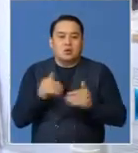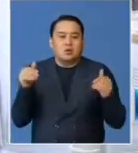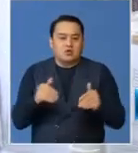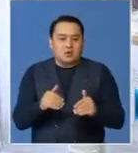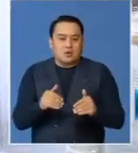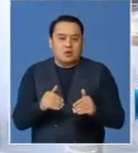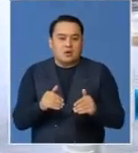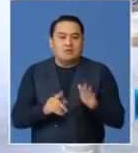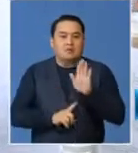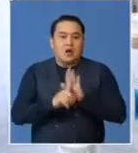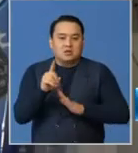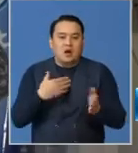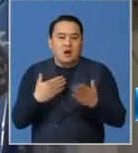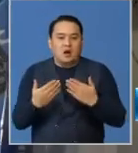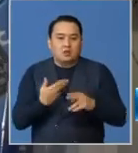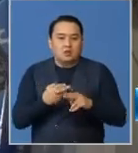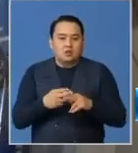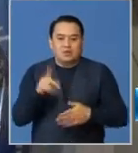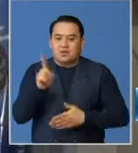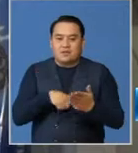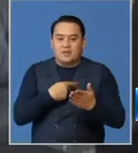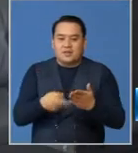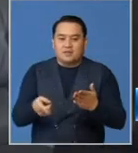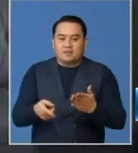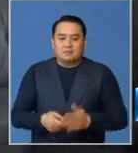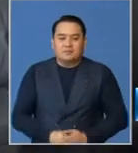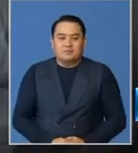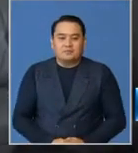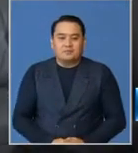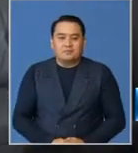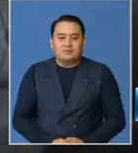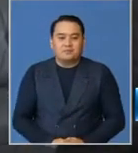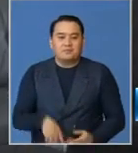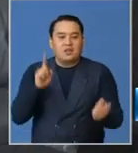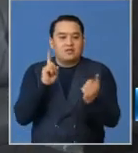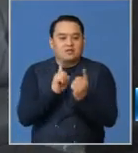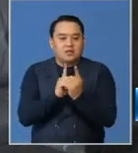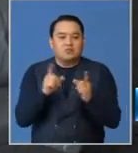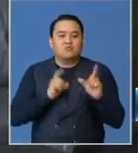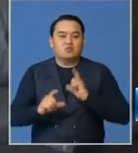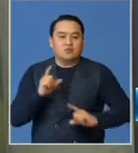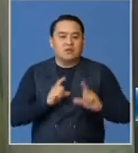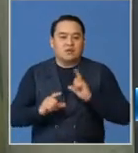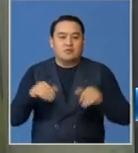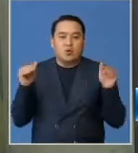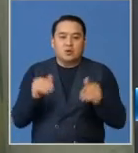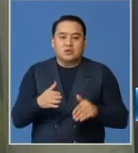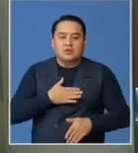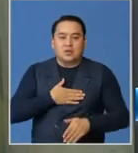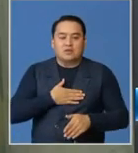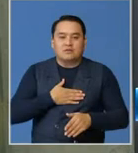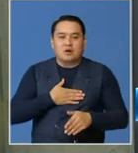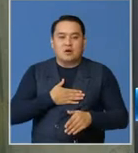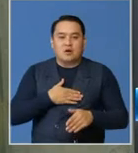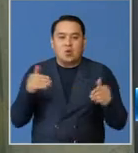колледже, хотя вначале относились к этому с недоверием. Я вот встречался со студентами колледжа нашего